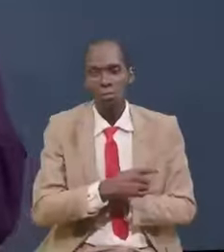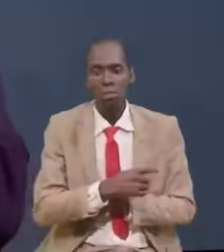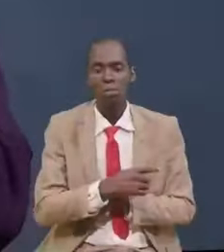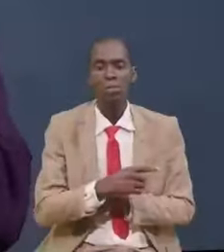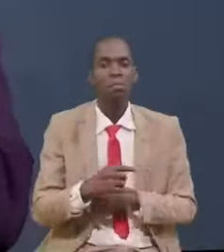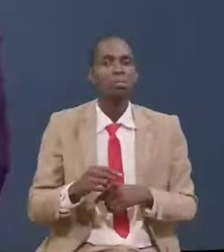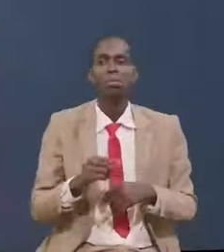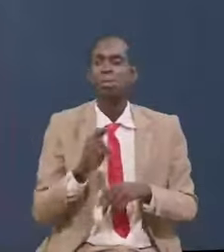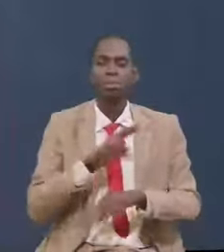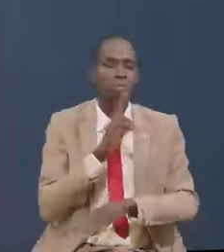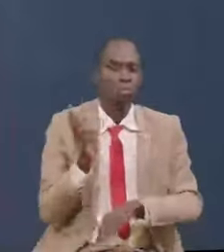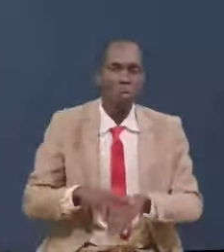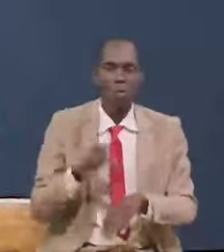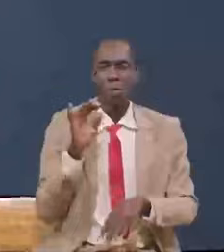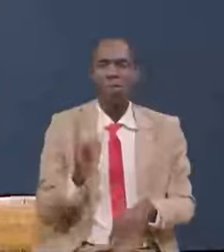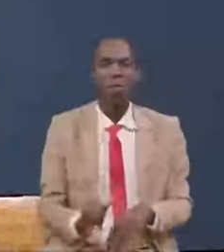habituellement,